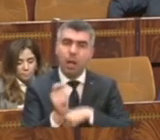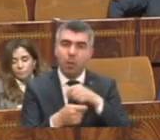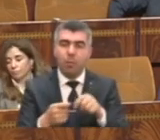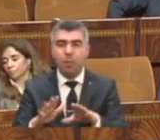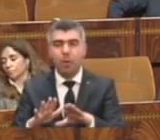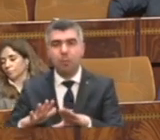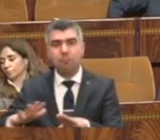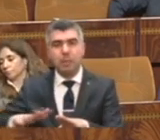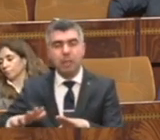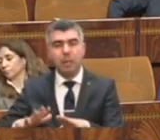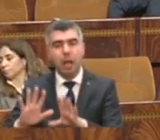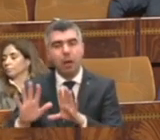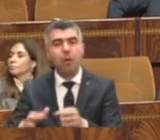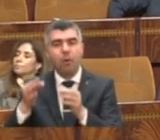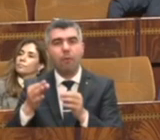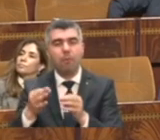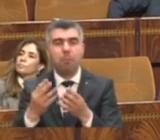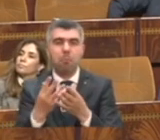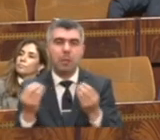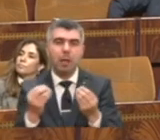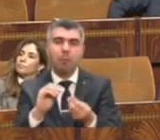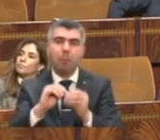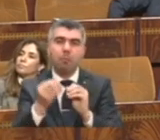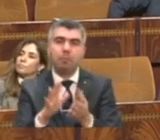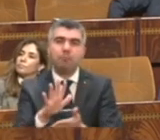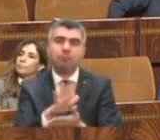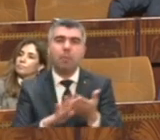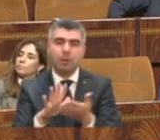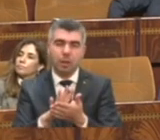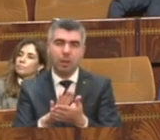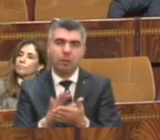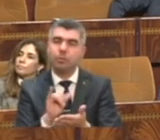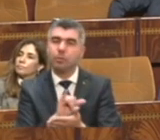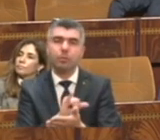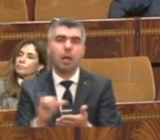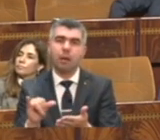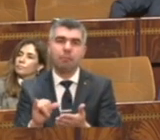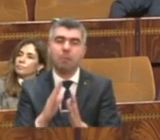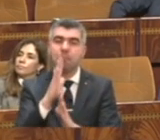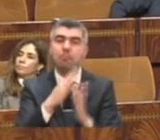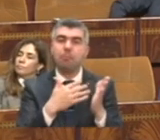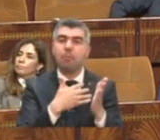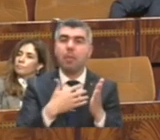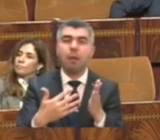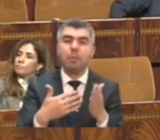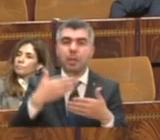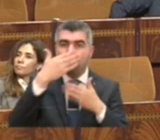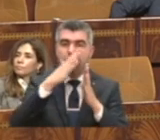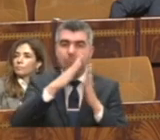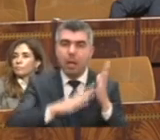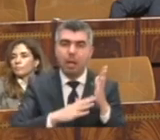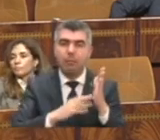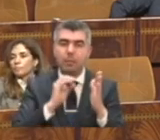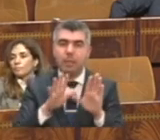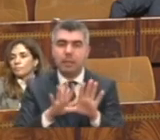لا زالت تكشف لنا العديد من الاختلالات والنقائص، لدرجة لم يستطع معها مع البرنامج الوطني لتدبير النفايات المنزلية تحقيق